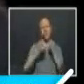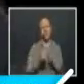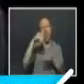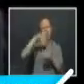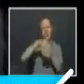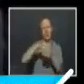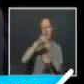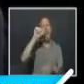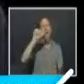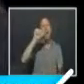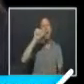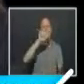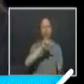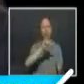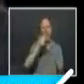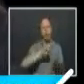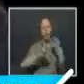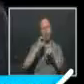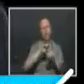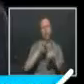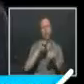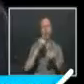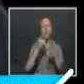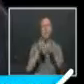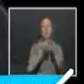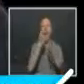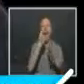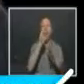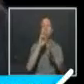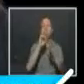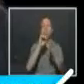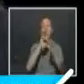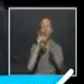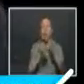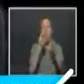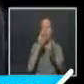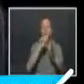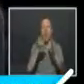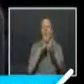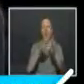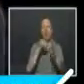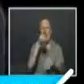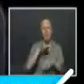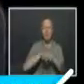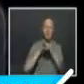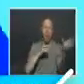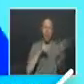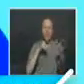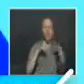אוחנה, השתמש לא פעם ולא פעמיים במילה הזאת, אתם, השמאלנים, כבוגדים. את יודעת מה